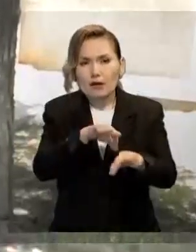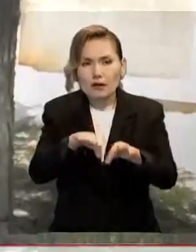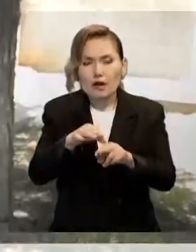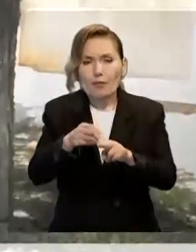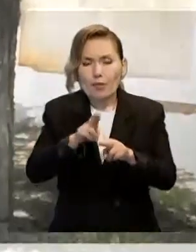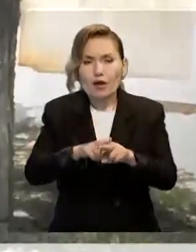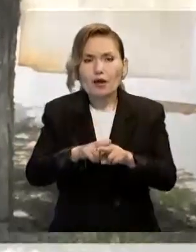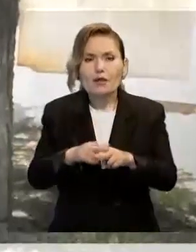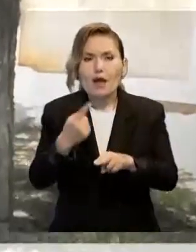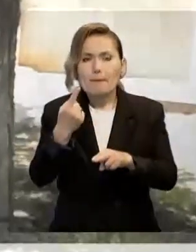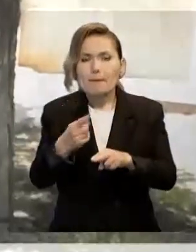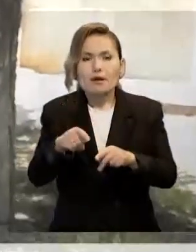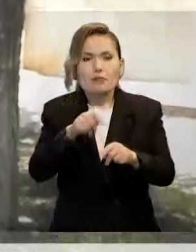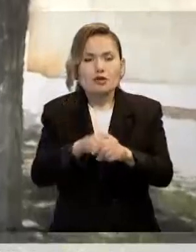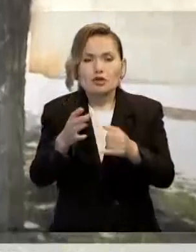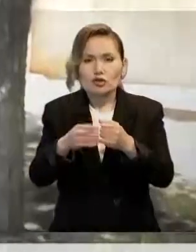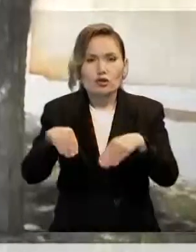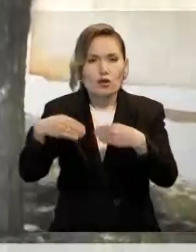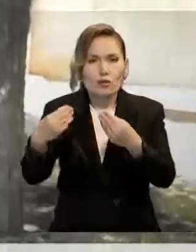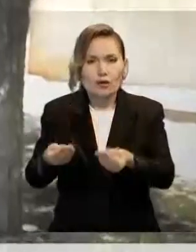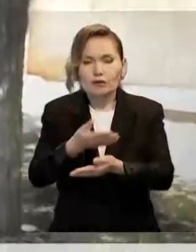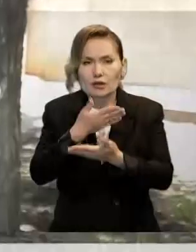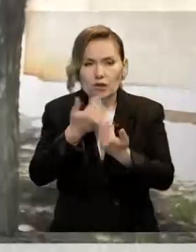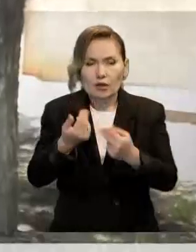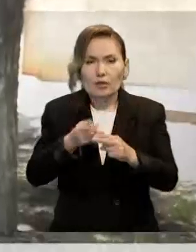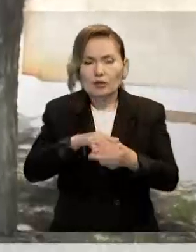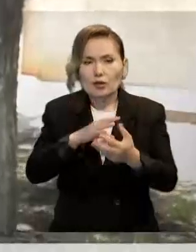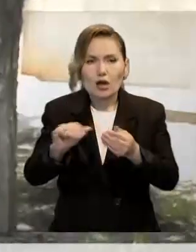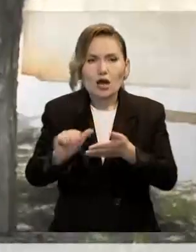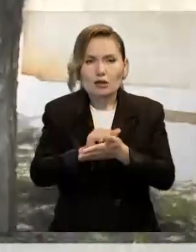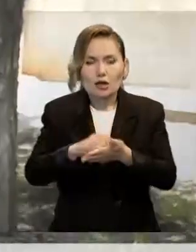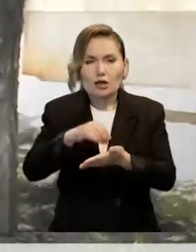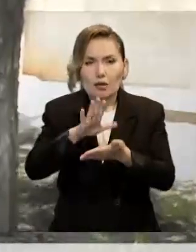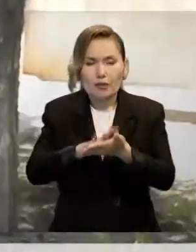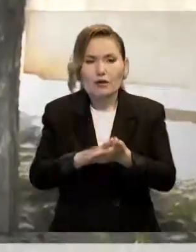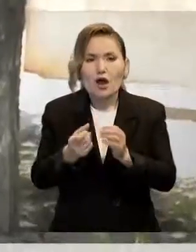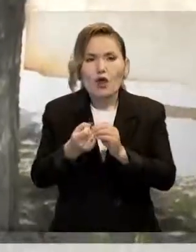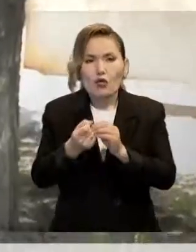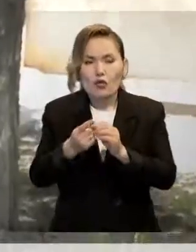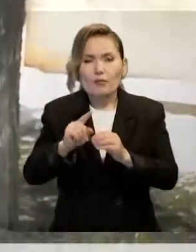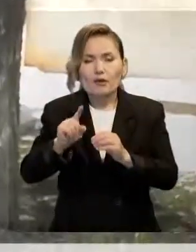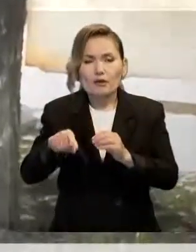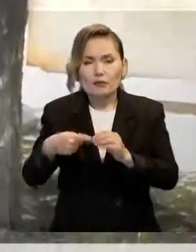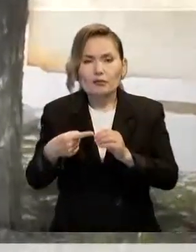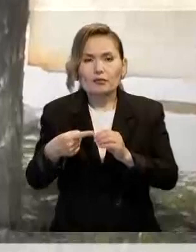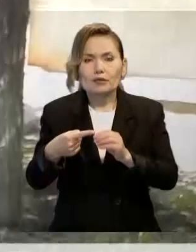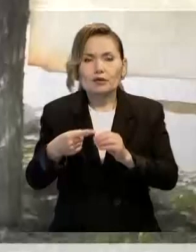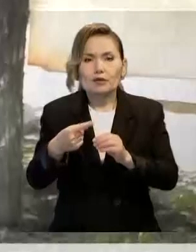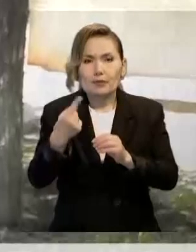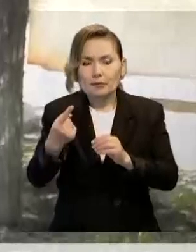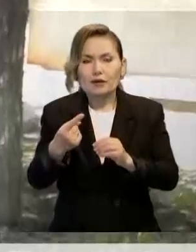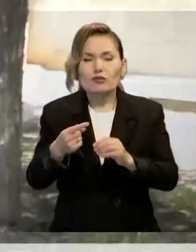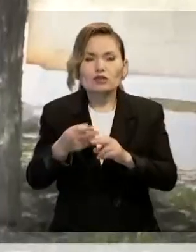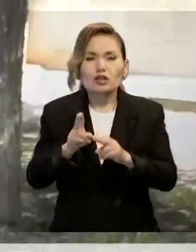жер телімі қосылған жоқ. Мына облыстық жер комитетінің актісі. Онда 11,4 сотық жер жетпейтіні көрініп тұр.